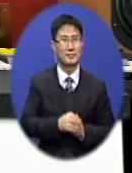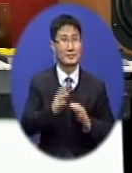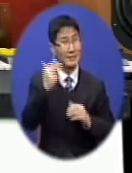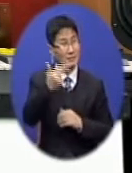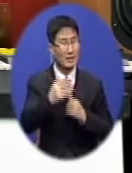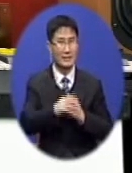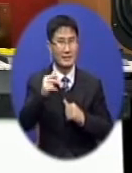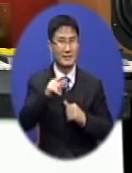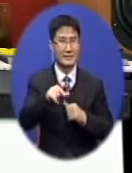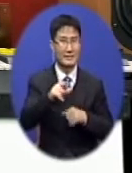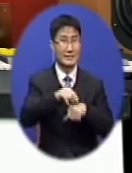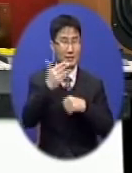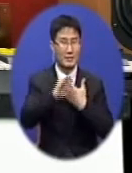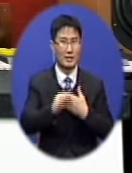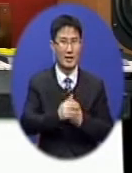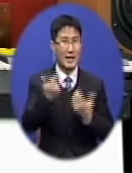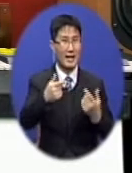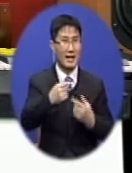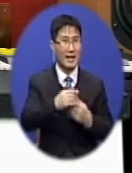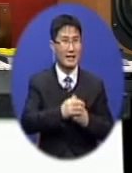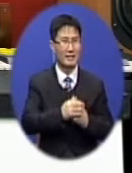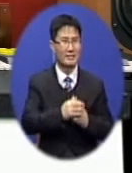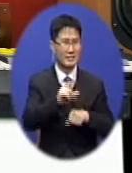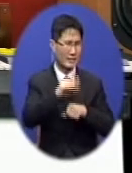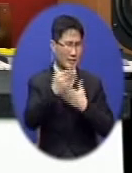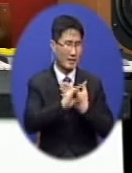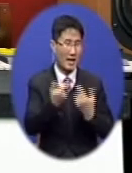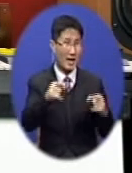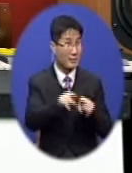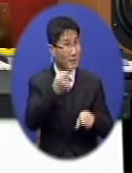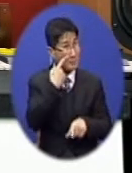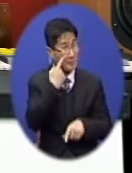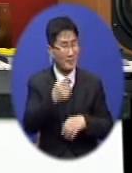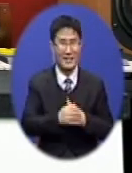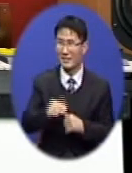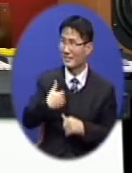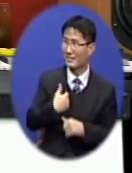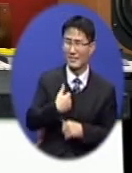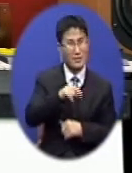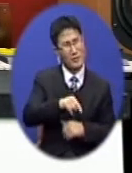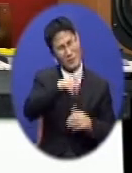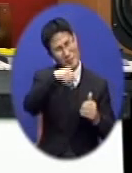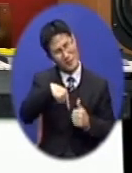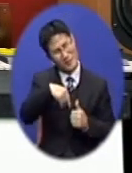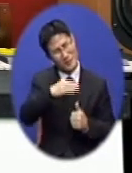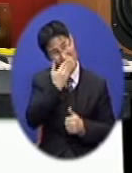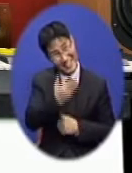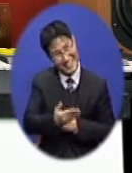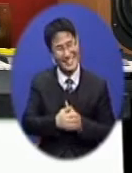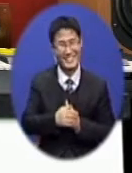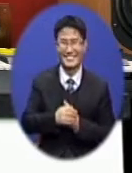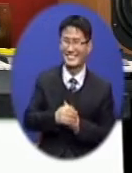네. 주쯤 김혜영 네. 씨하고 한번 네. 시간 내서 한번 하세요. 한번 아, 여기 나가시면 네. 안 될까요?